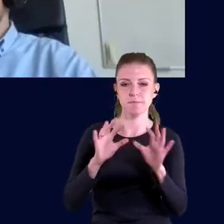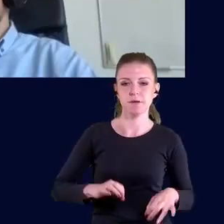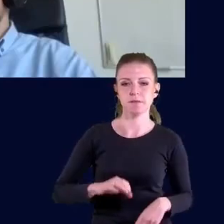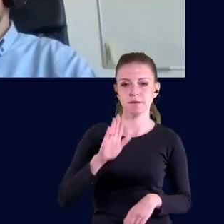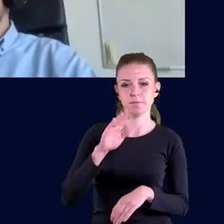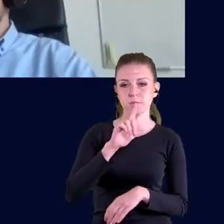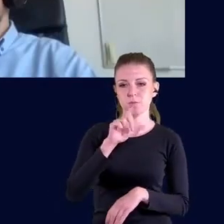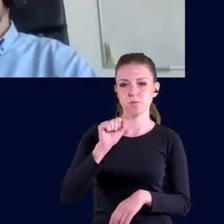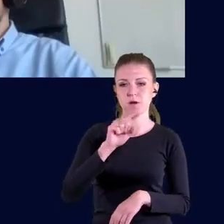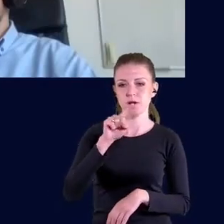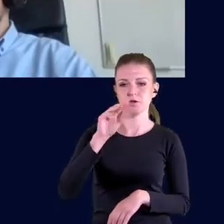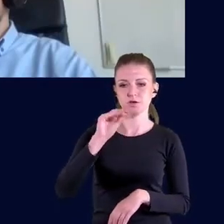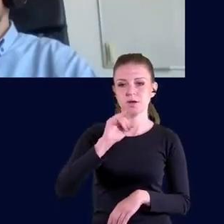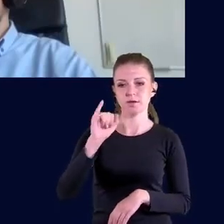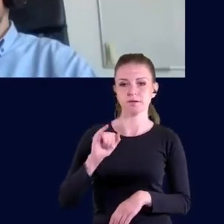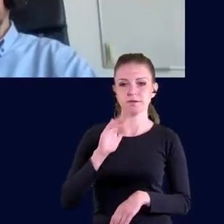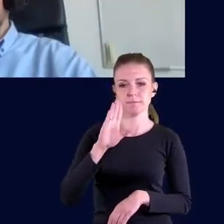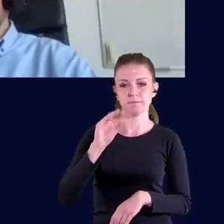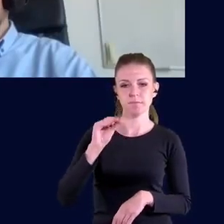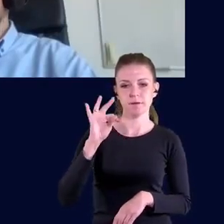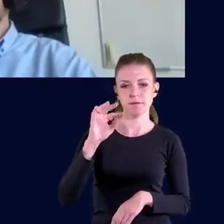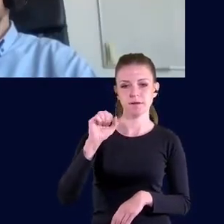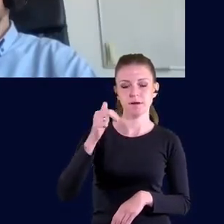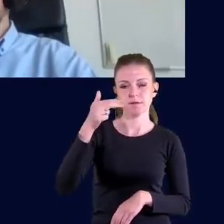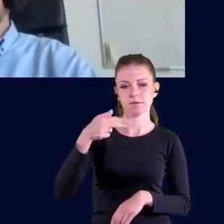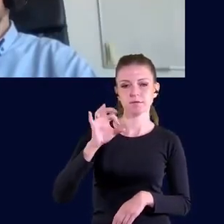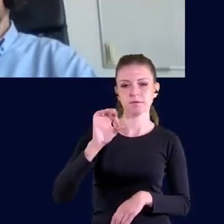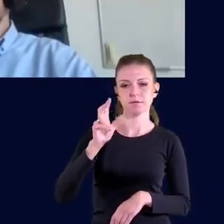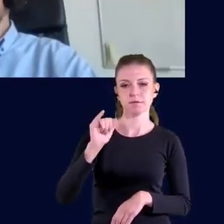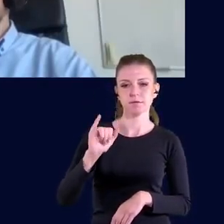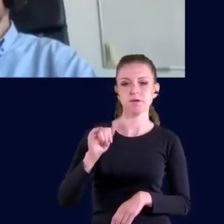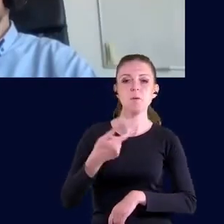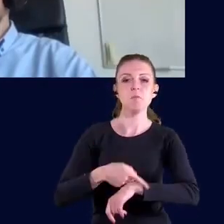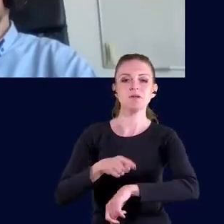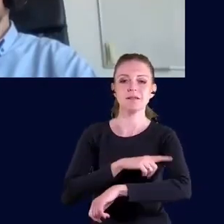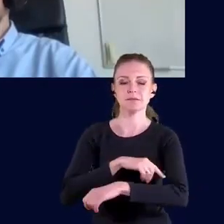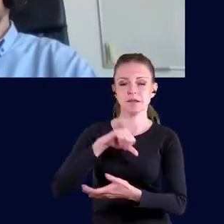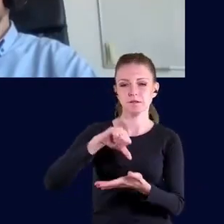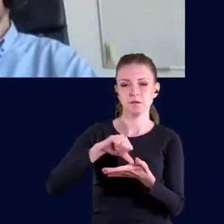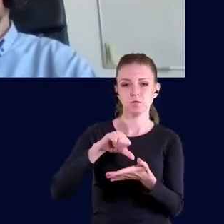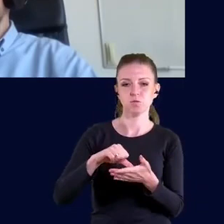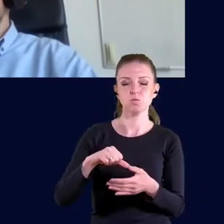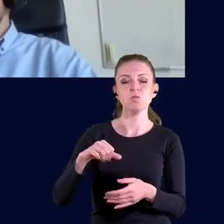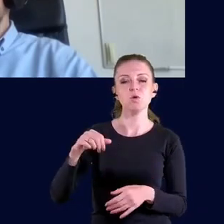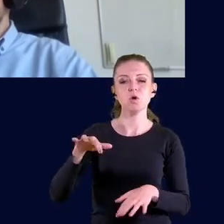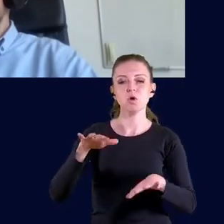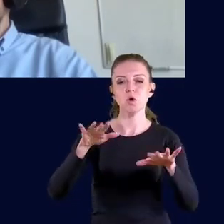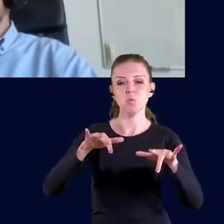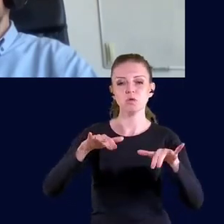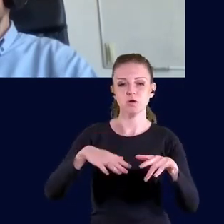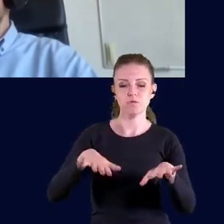betańskiego z Poznańskiego centrum superkomputerowo-sieciowe go aby przedstawił